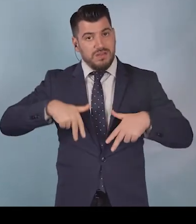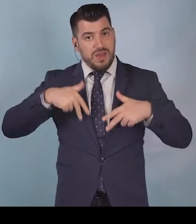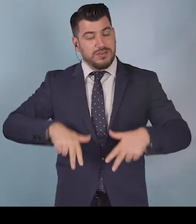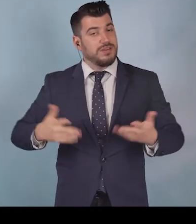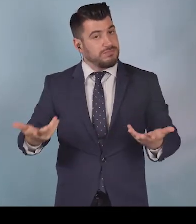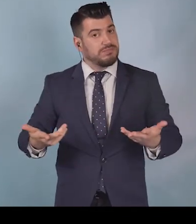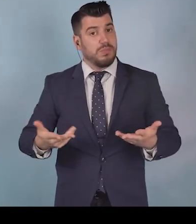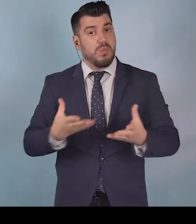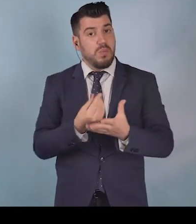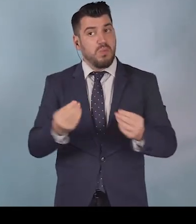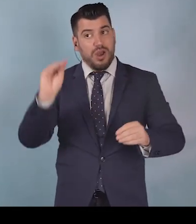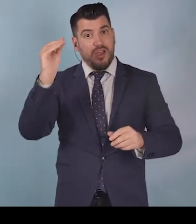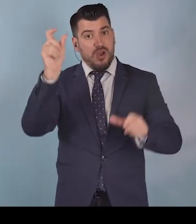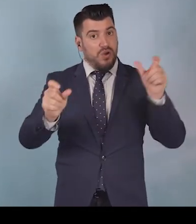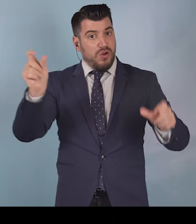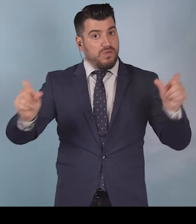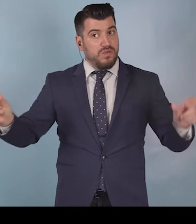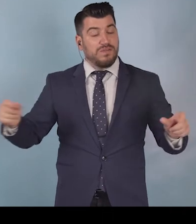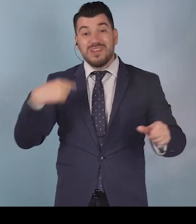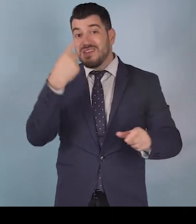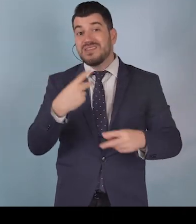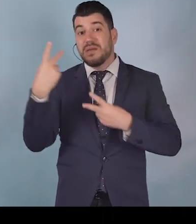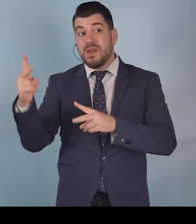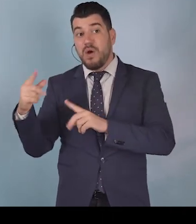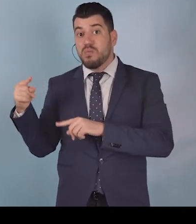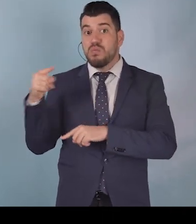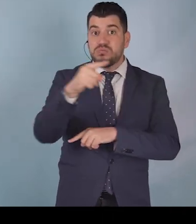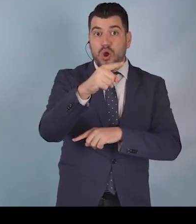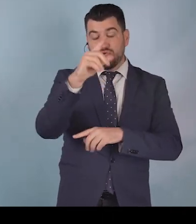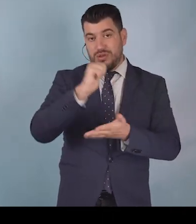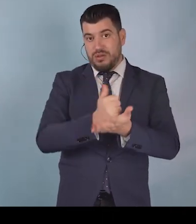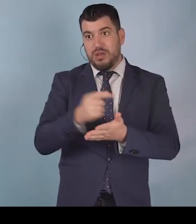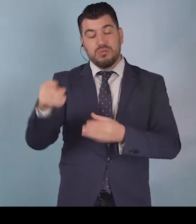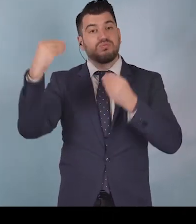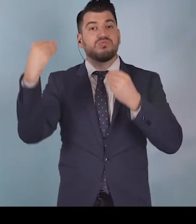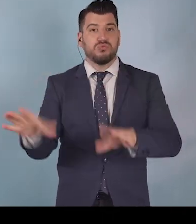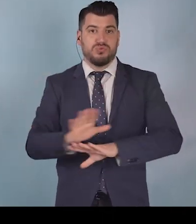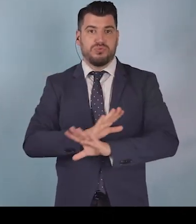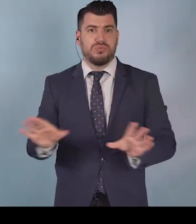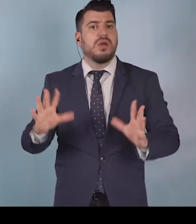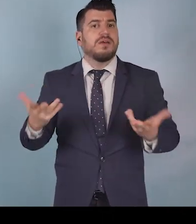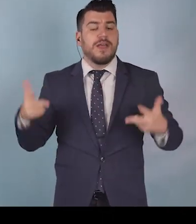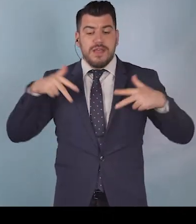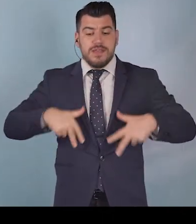καθεξής. Πώς θα ήταν διατεθειμένη αυτή η κυβέρνηση να αντιμετωπίσει φαινόμενα